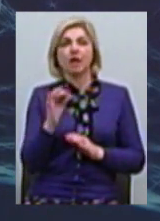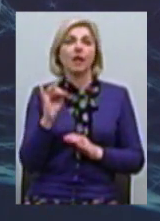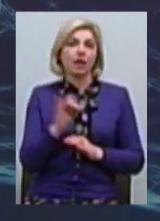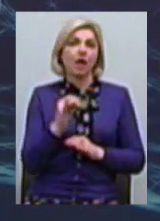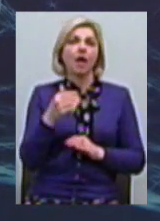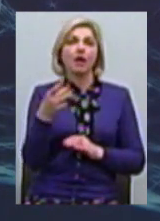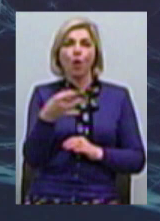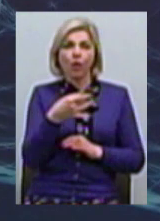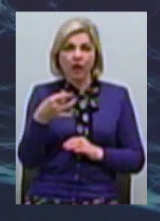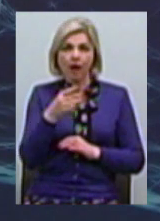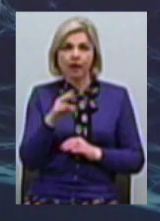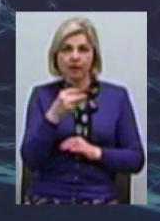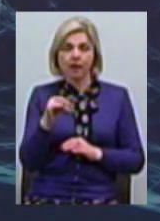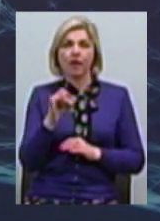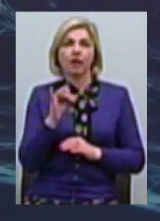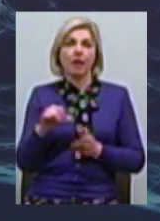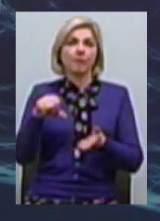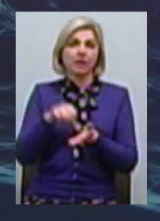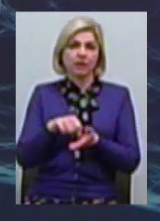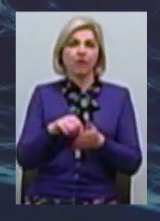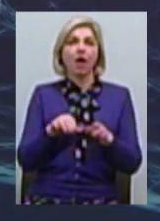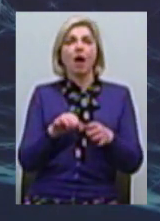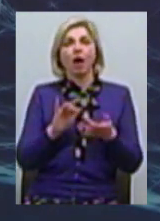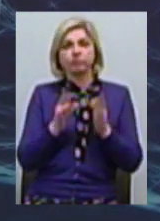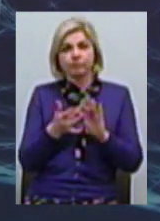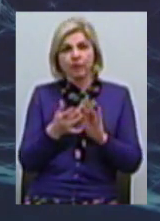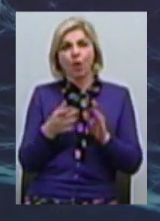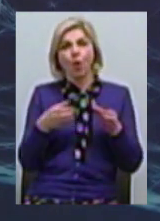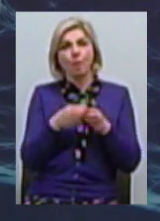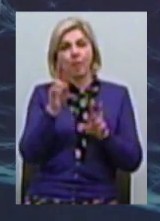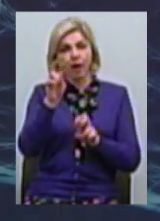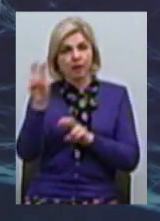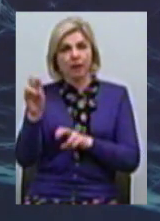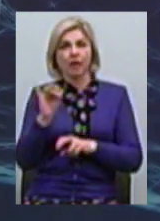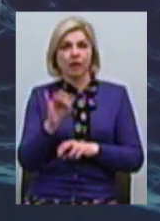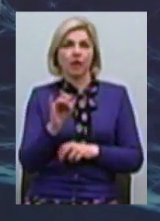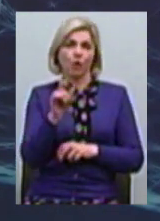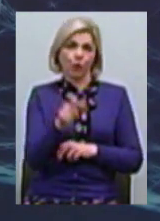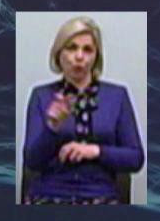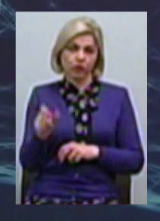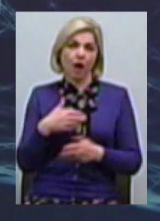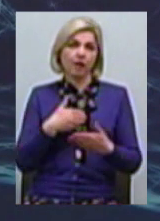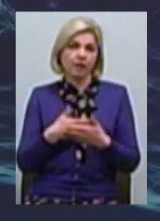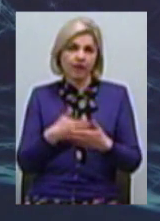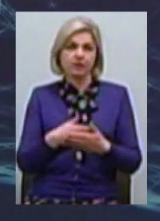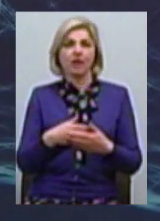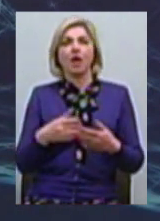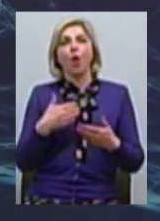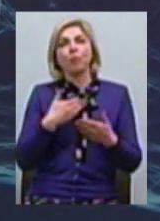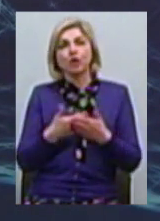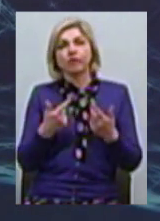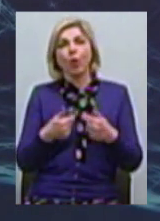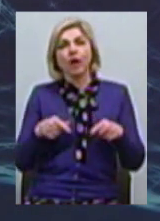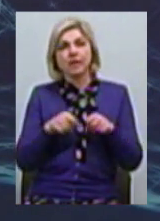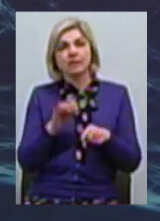местном уровне. Это представители IT-компаний частного сектора и, разумеется, те гражданские активисты и общественные организации,